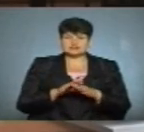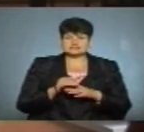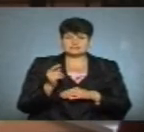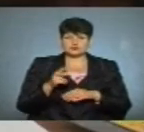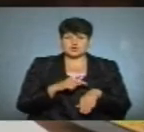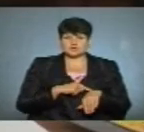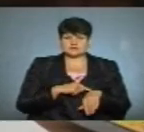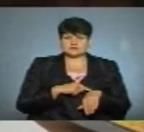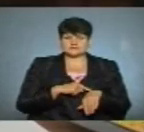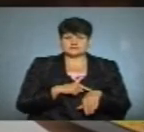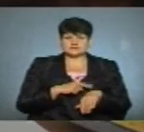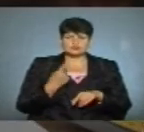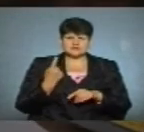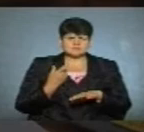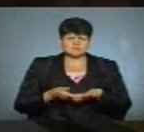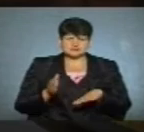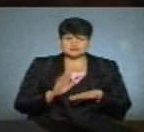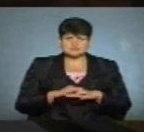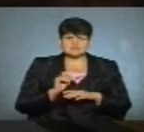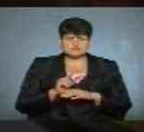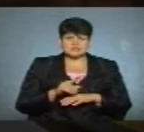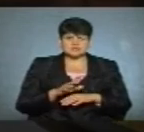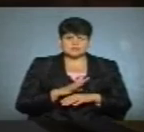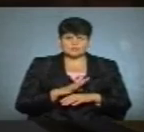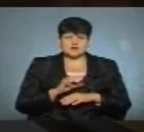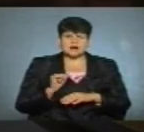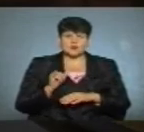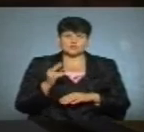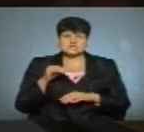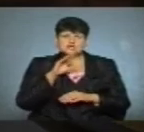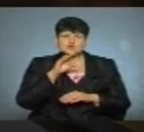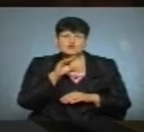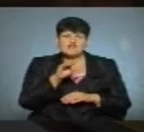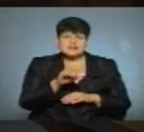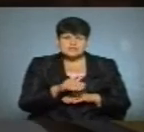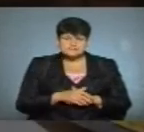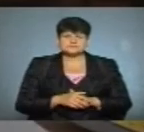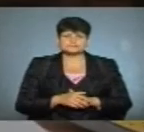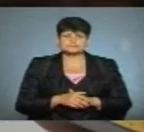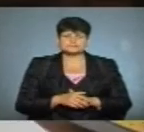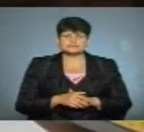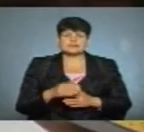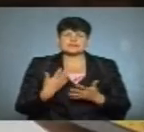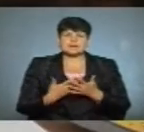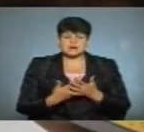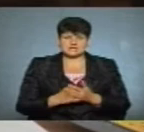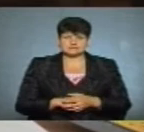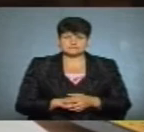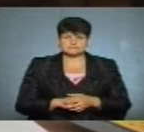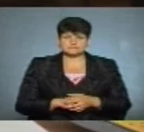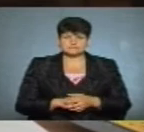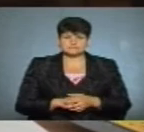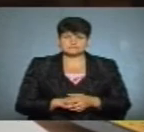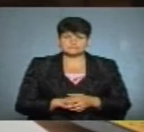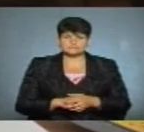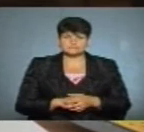півтора години. Одним з найскладніших завдань для мене було аудіювання. Ось, наприклад,